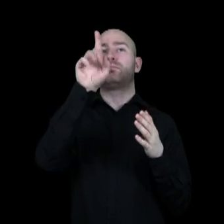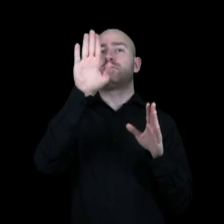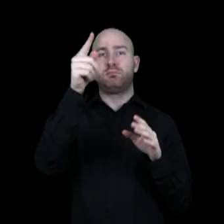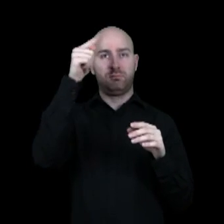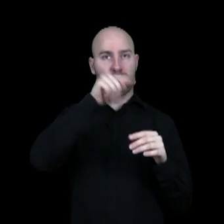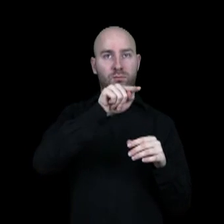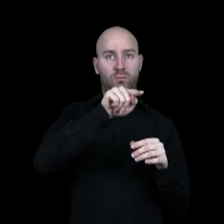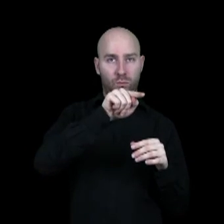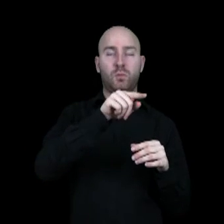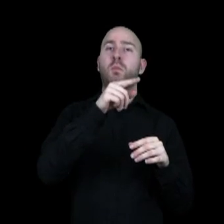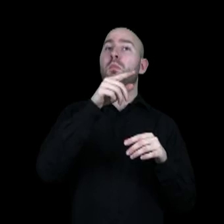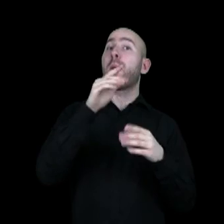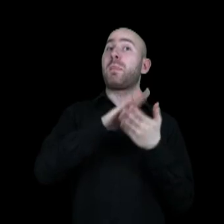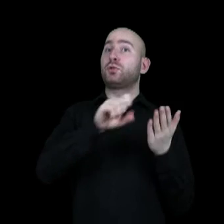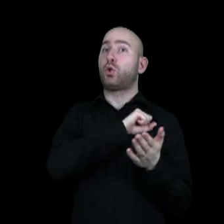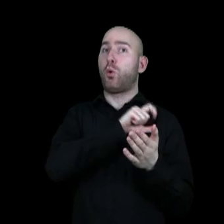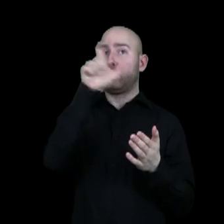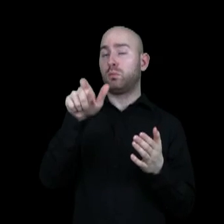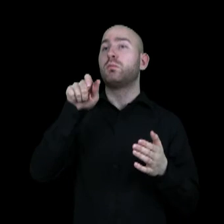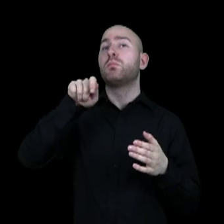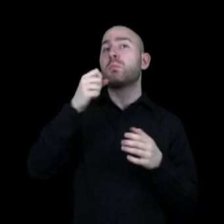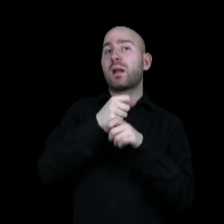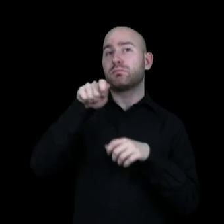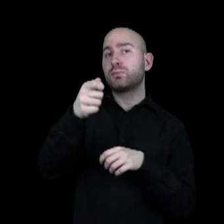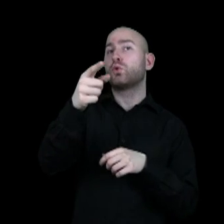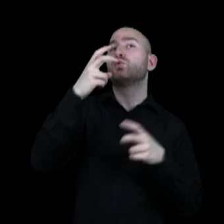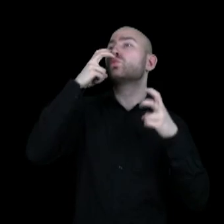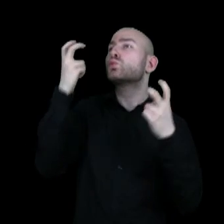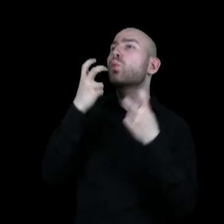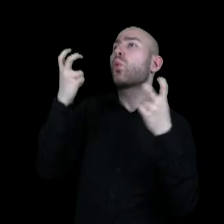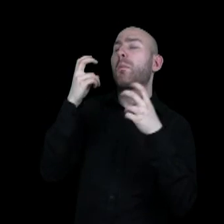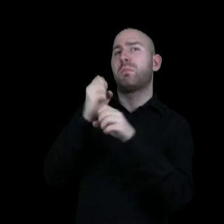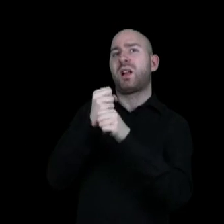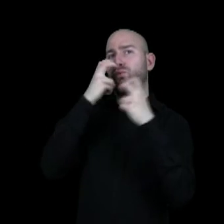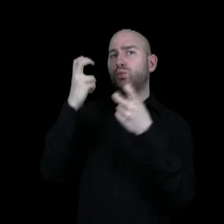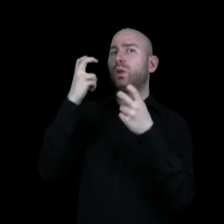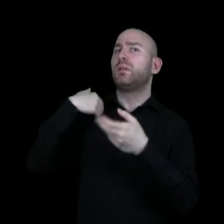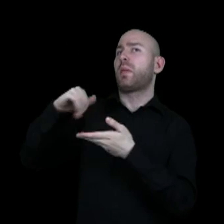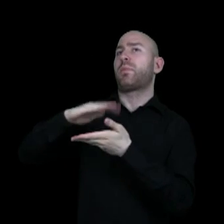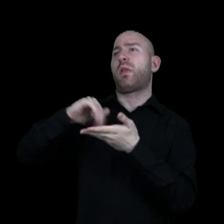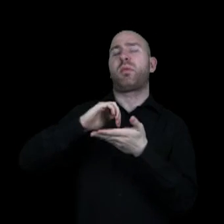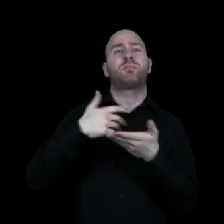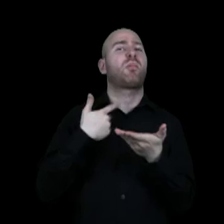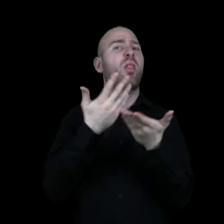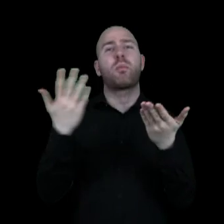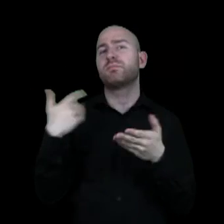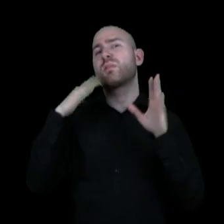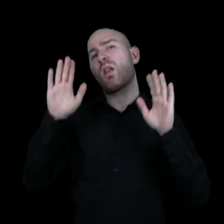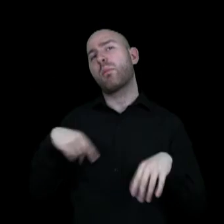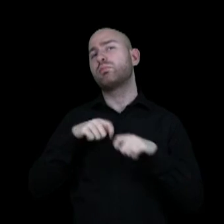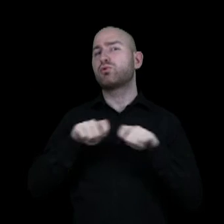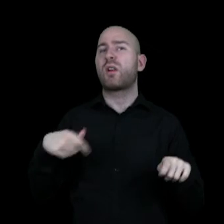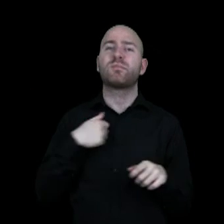bezrobotnym i szukam pracy ale tyle razy mnie odrzucono a sytuacja jest tak zła że